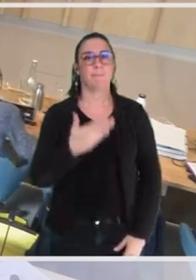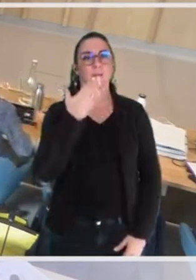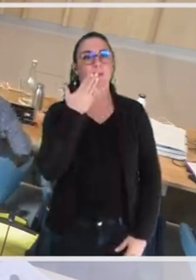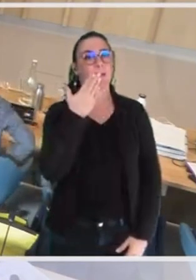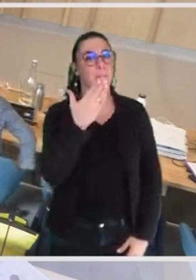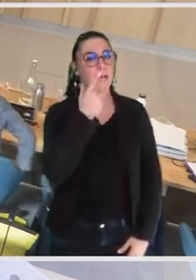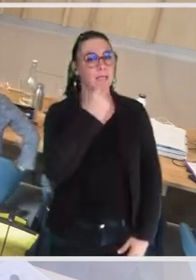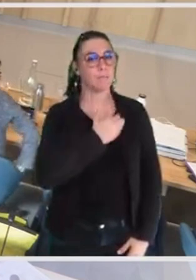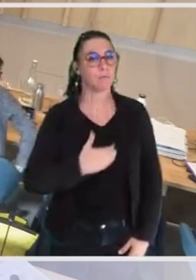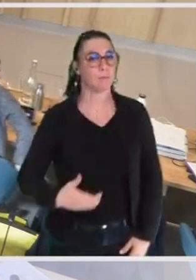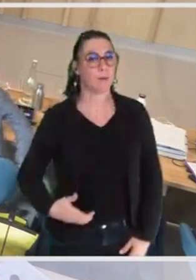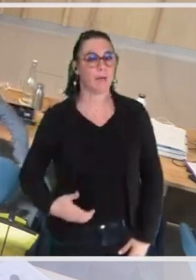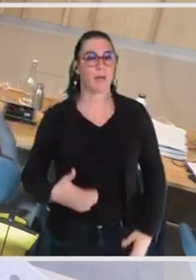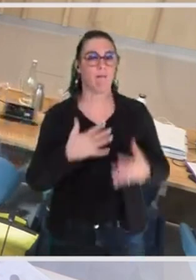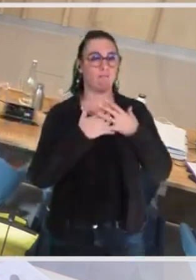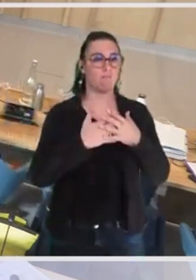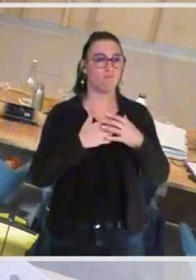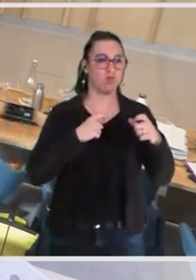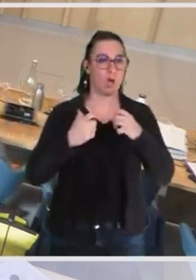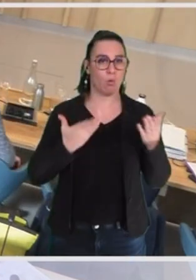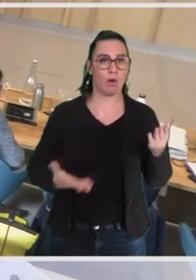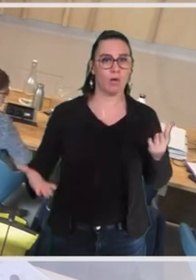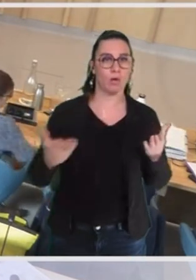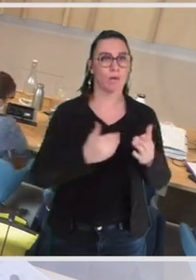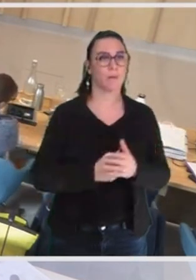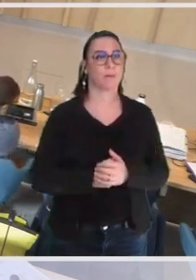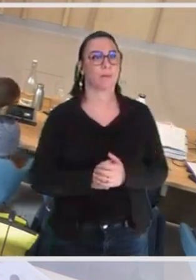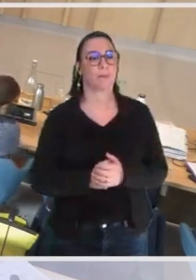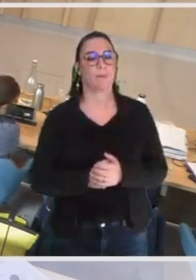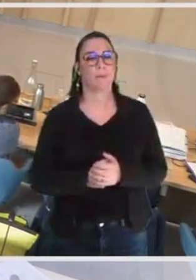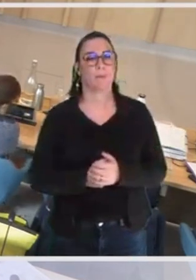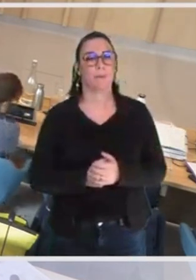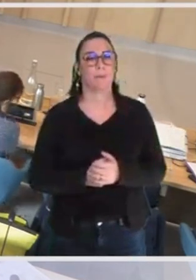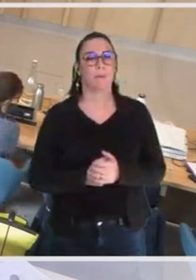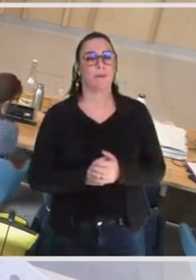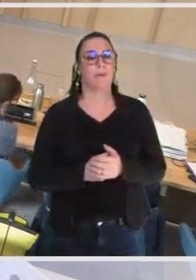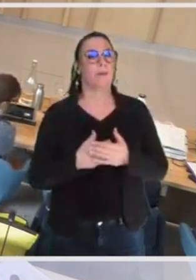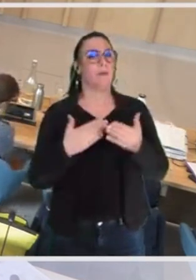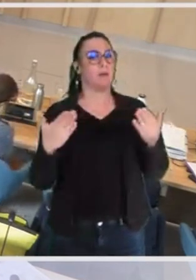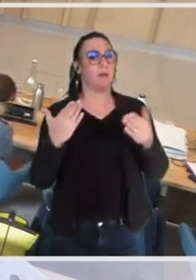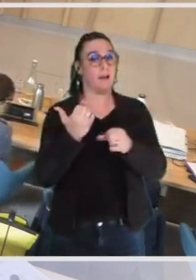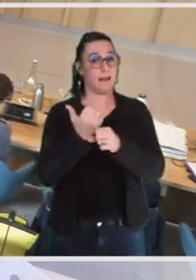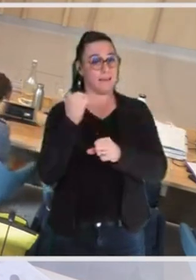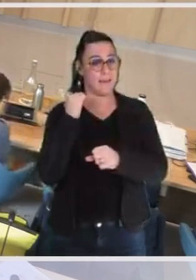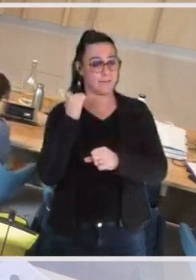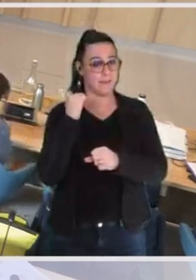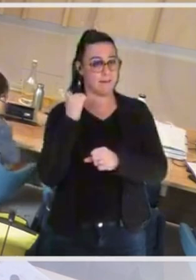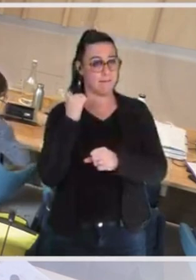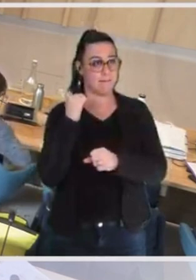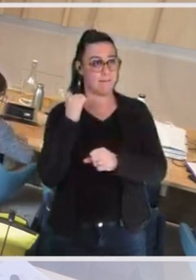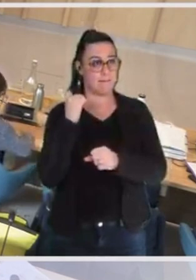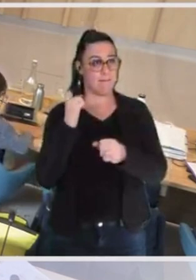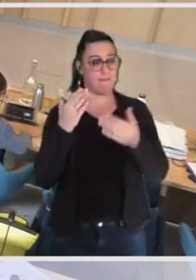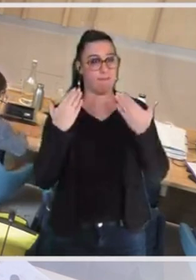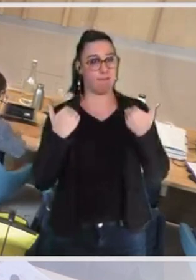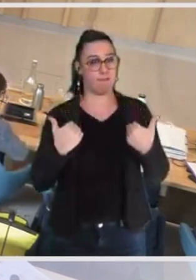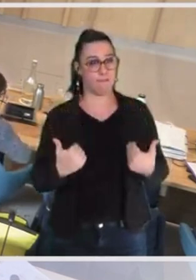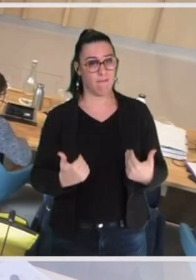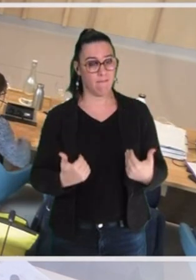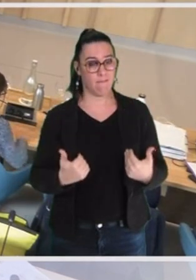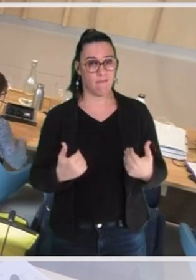Merci, monsieur le maire, chers collègues. Alors, l'année dernière, je me suis beaucoup